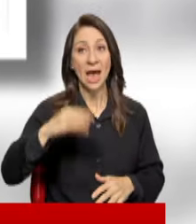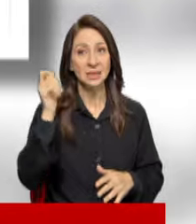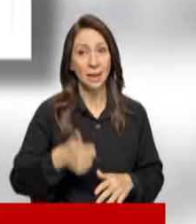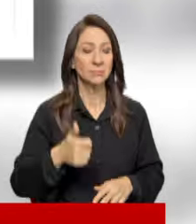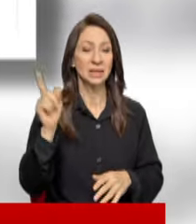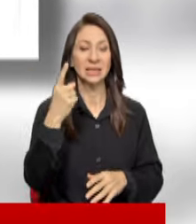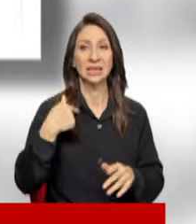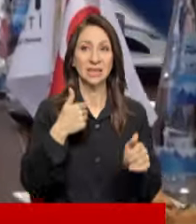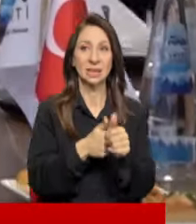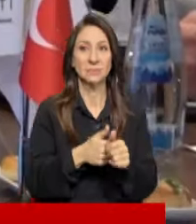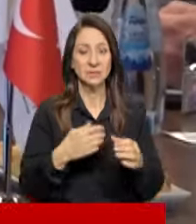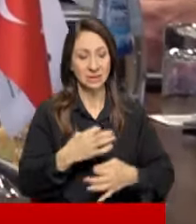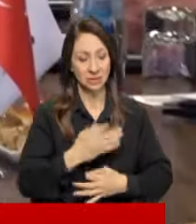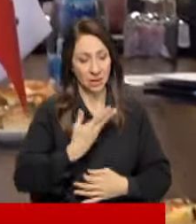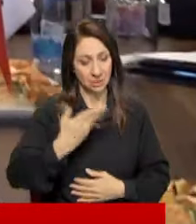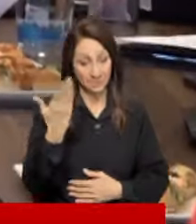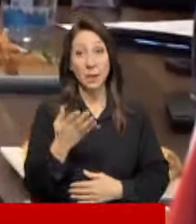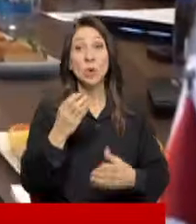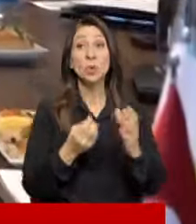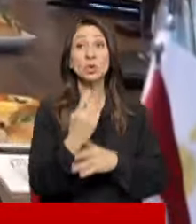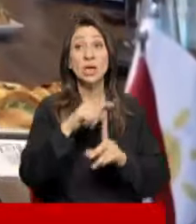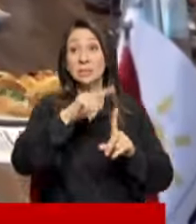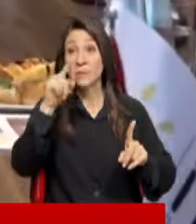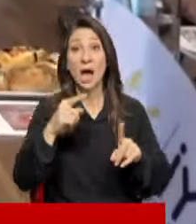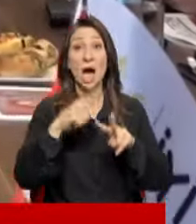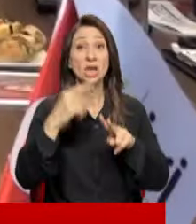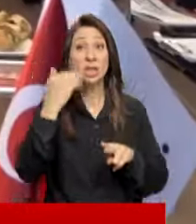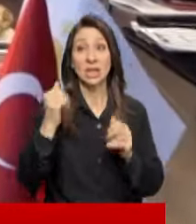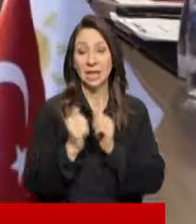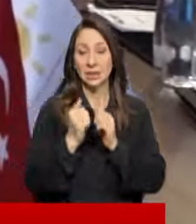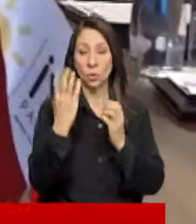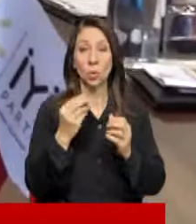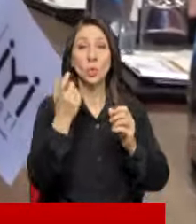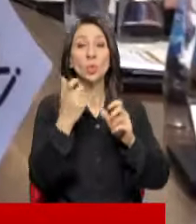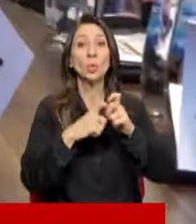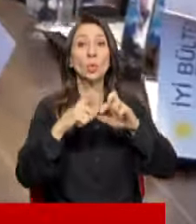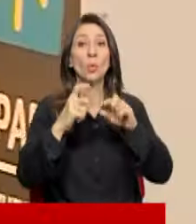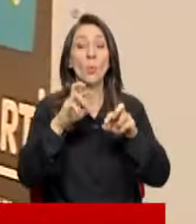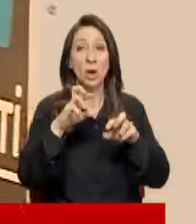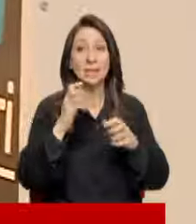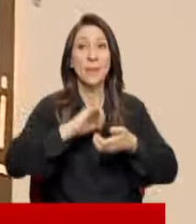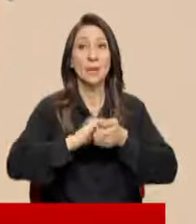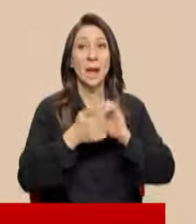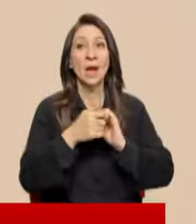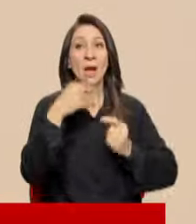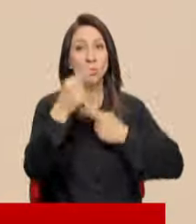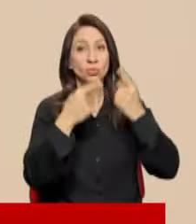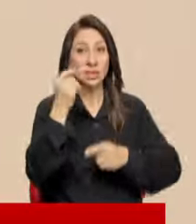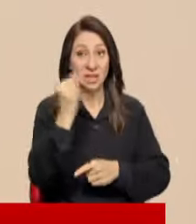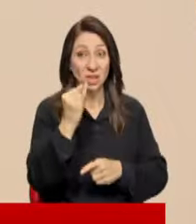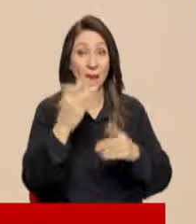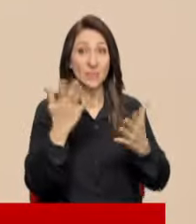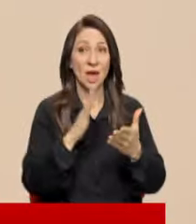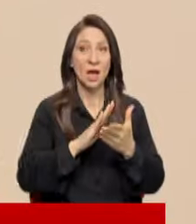daim liderimizin yanındayım. Partinin kuruluş aşamasından beri Akşener'in yanında olan Uğur Poyraz ise hem kampanya dilini eleştirdi hem